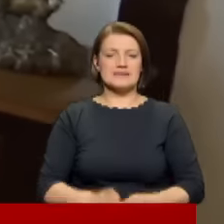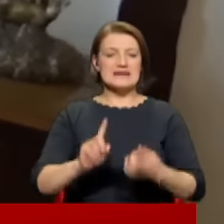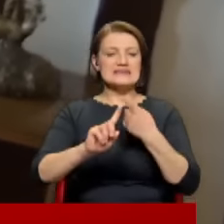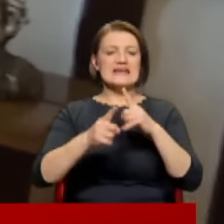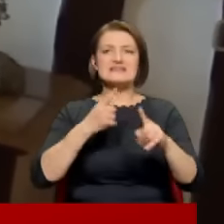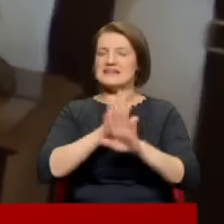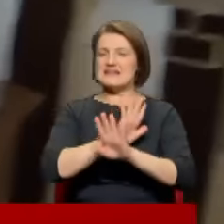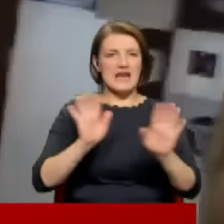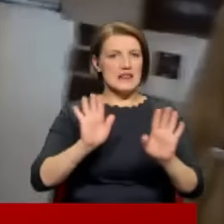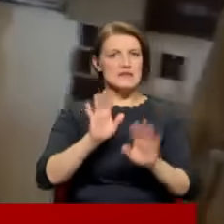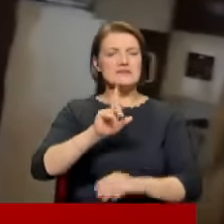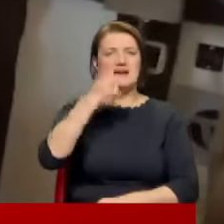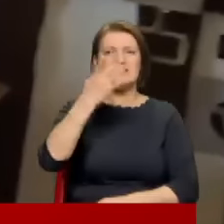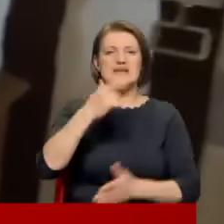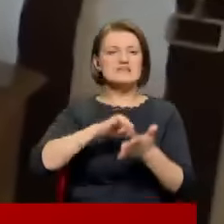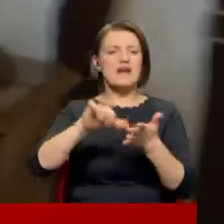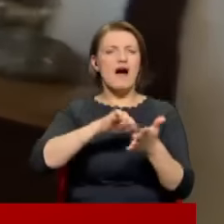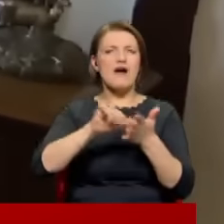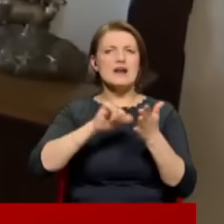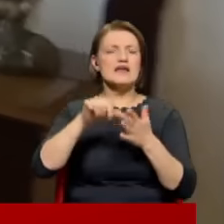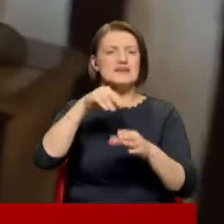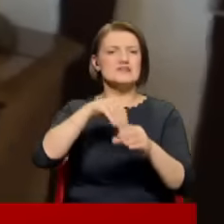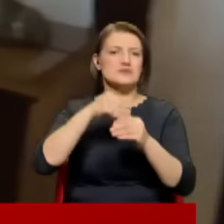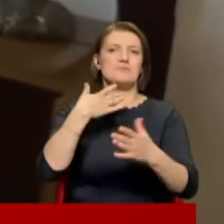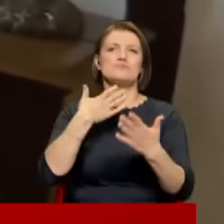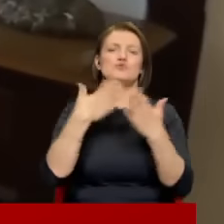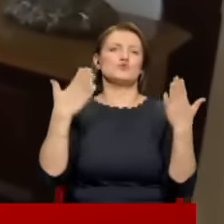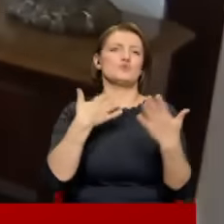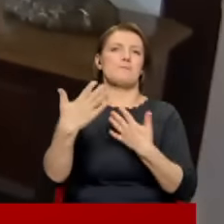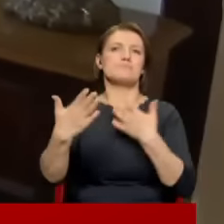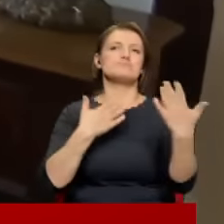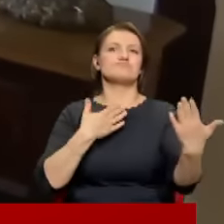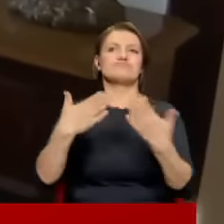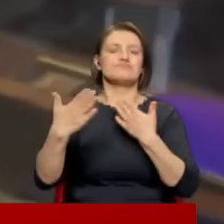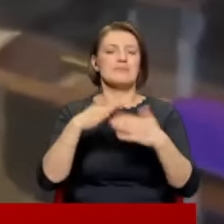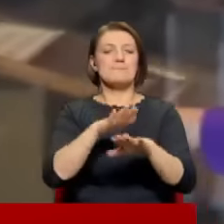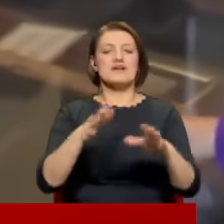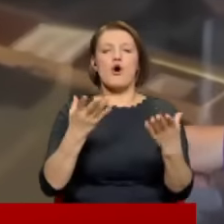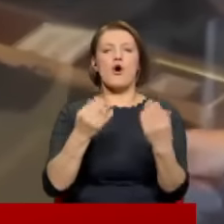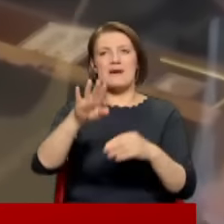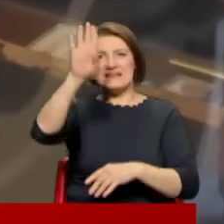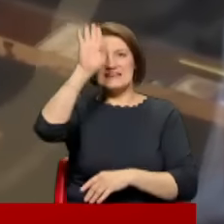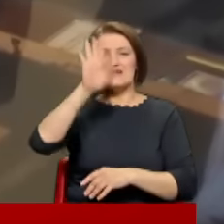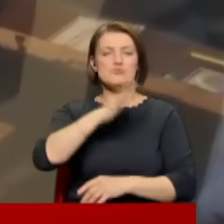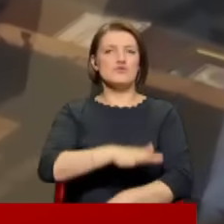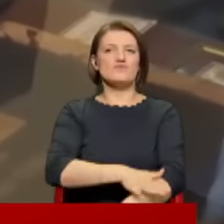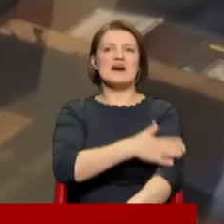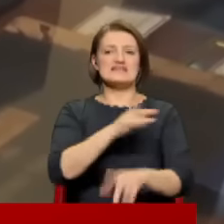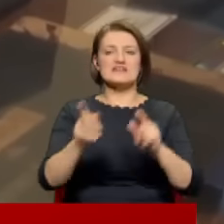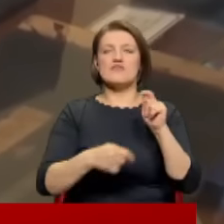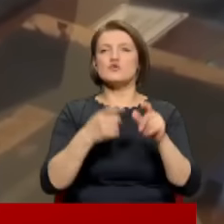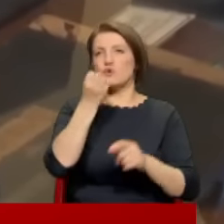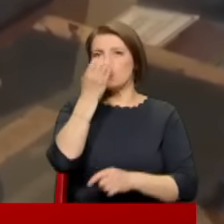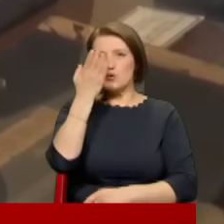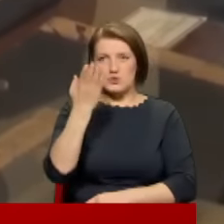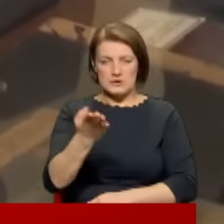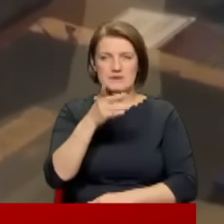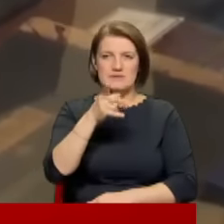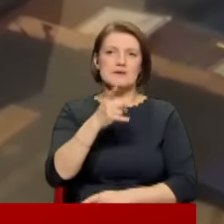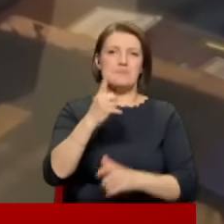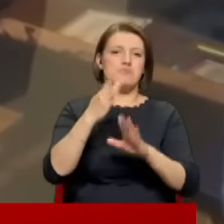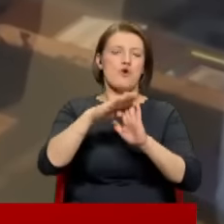Siyaset değil sadece, tarih üzerine de geniş sohbet edildi. Karşılıklı görüşmede masada olmayan İstanbul Valisi Davut Gül de bu sırada dahil